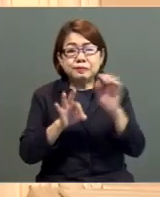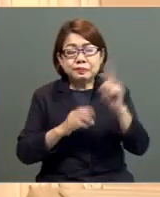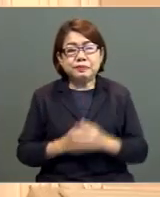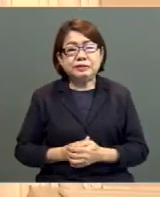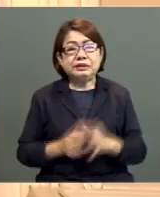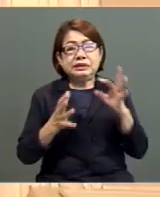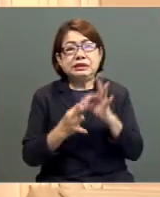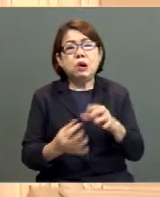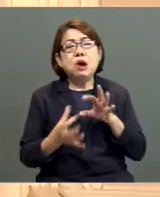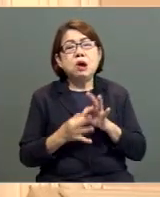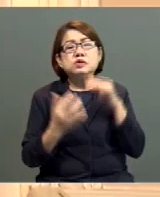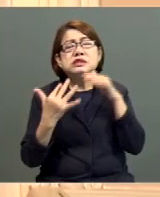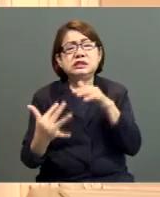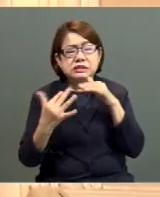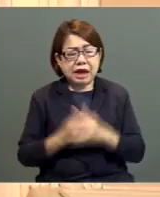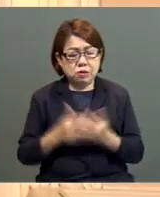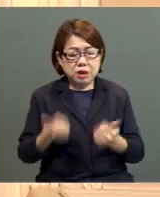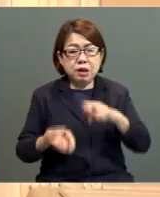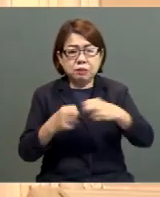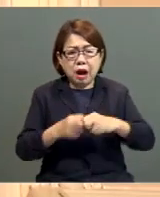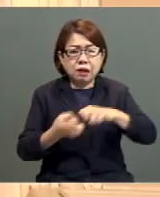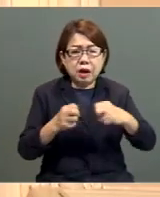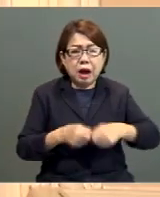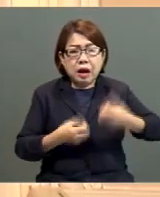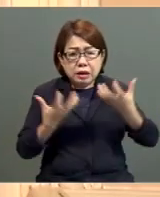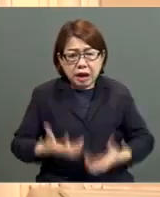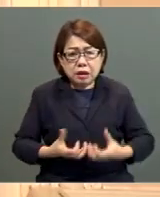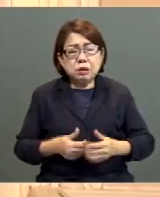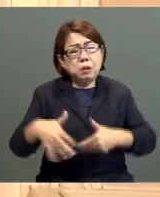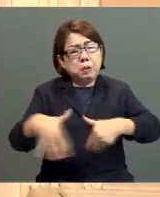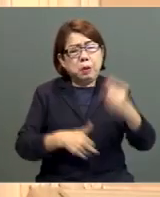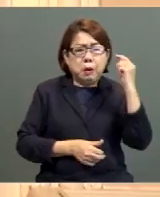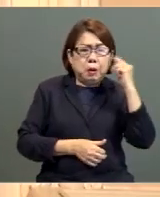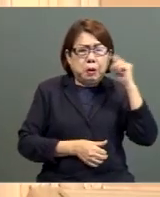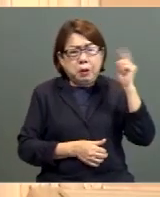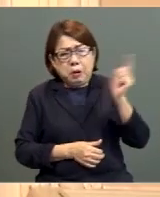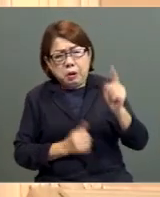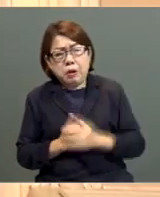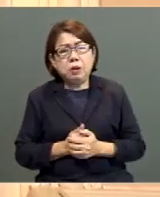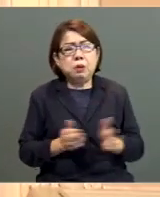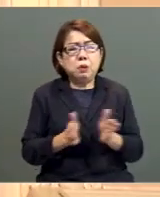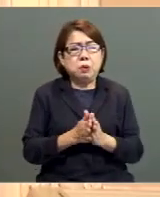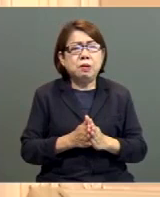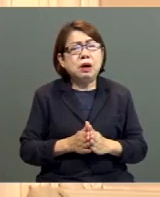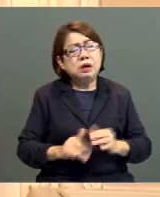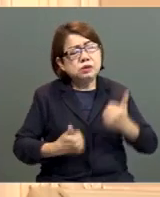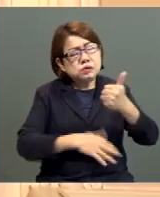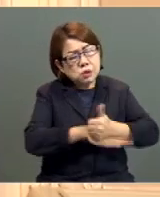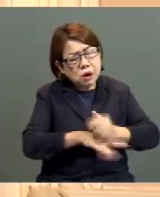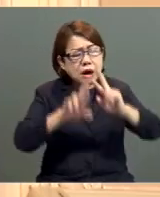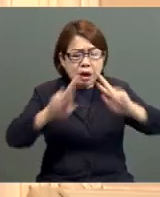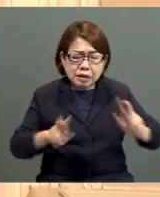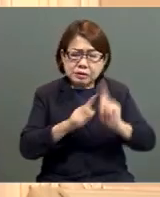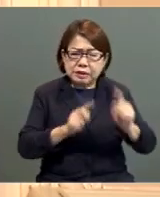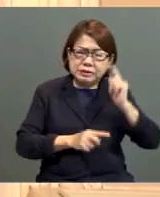านการสื่อสารในสภาวะวิกฤตเพื่อให้ประชาชนมีความมั่นใจและผู้ปฏิบัติงานมีความชัดเจนไม่สับสน